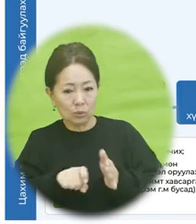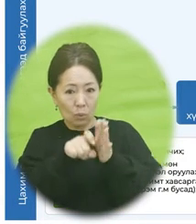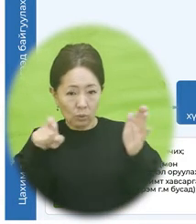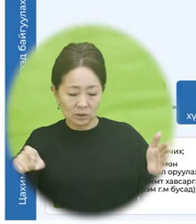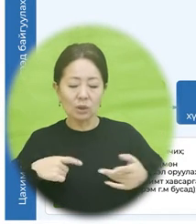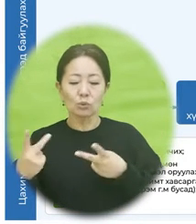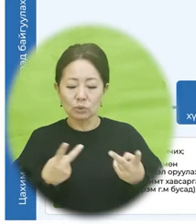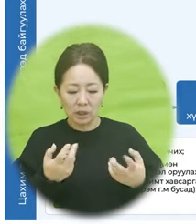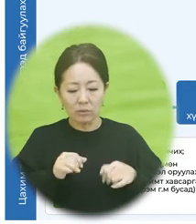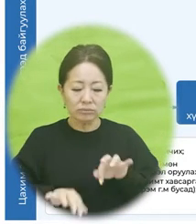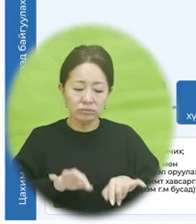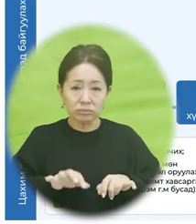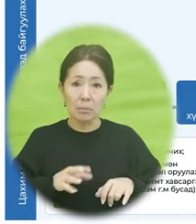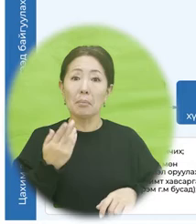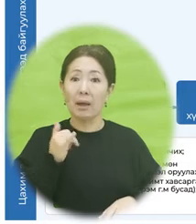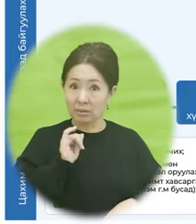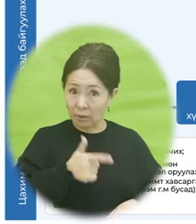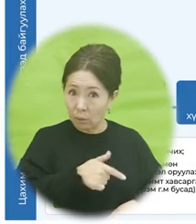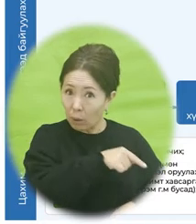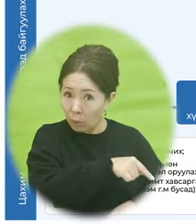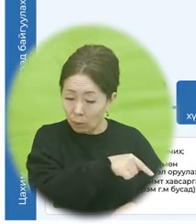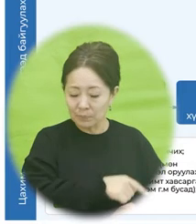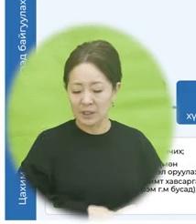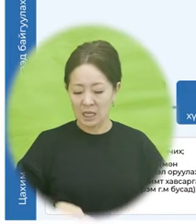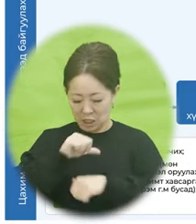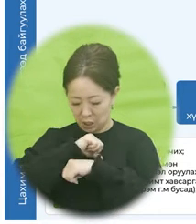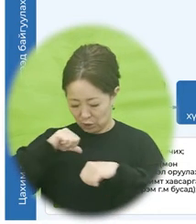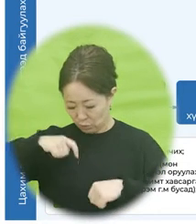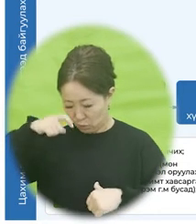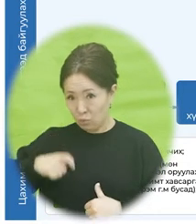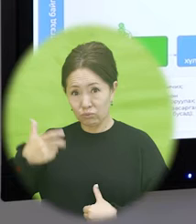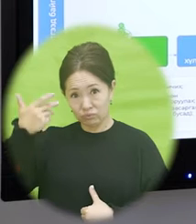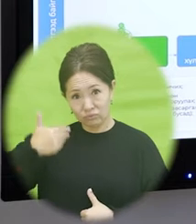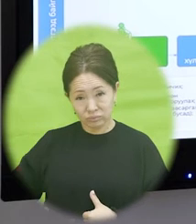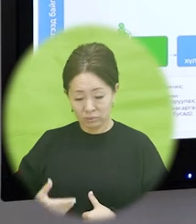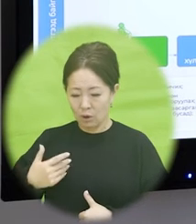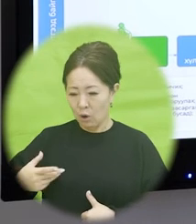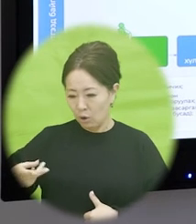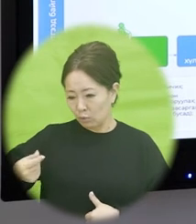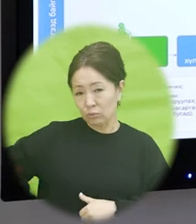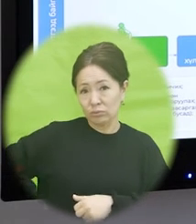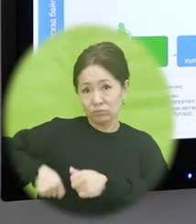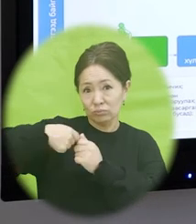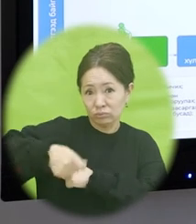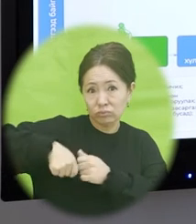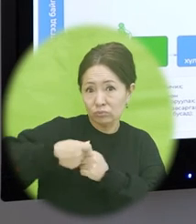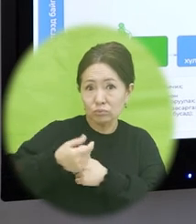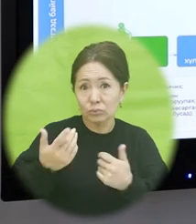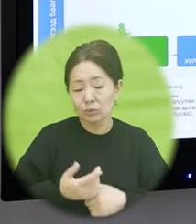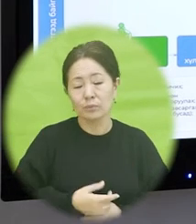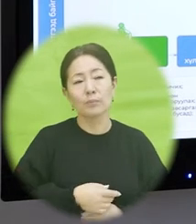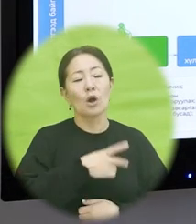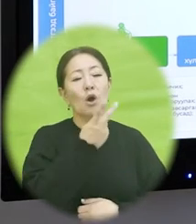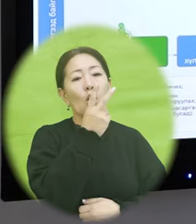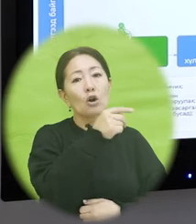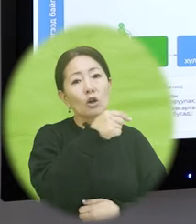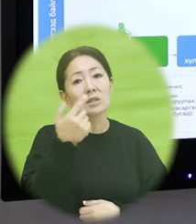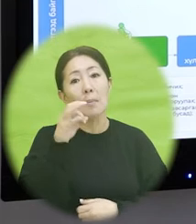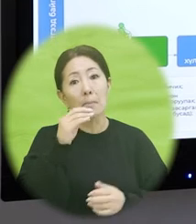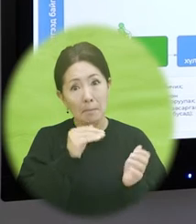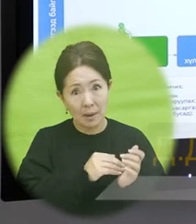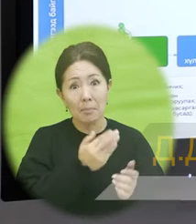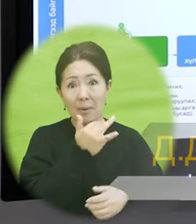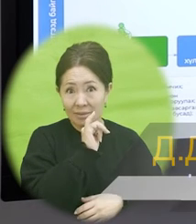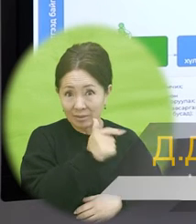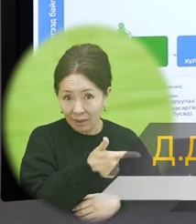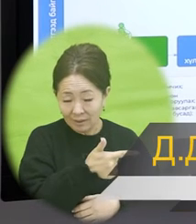өнөөдрийн байдлаар. За иргэний хувьд бол гарч байгаа яг тухайн иргэний карманаас гарч байгаа зардал бол 20-50 мянган, цац 10-аас